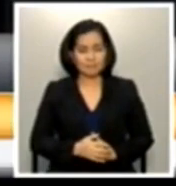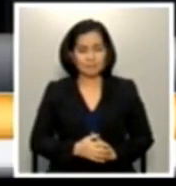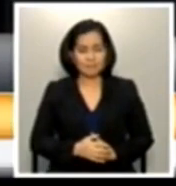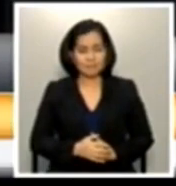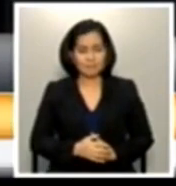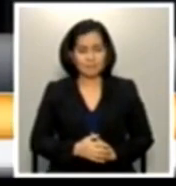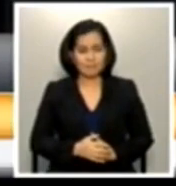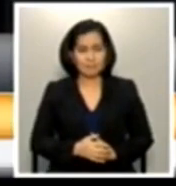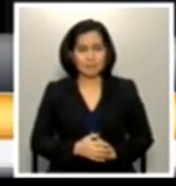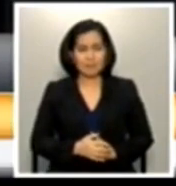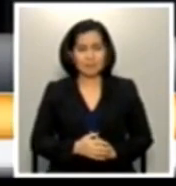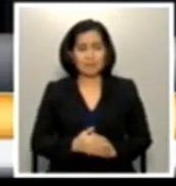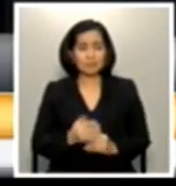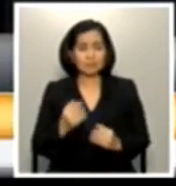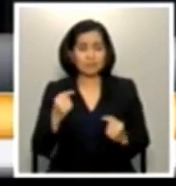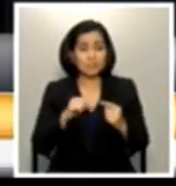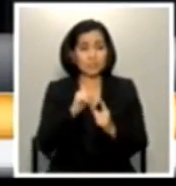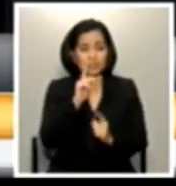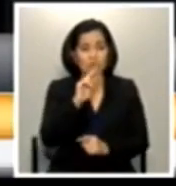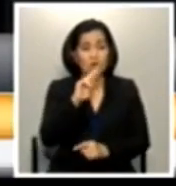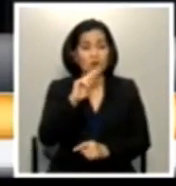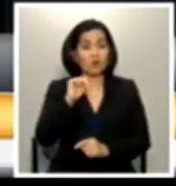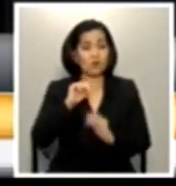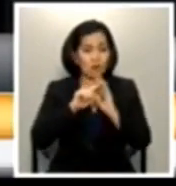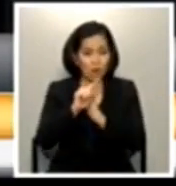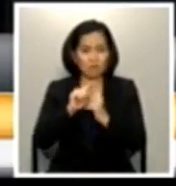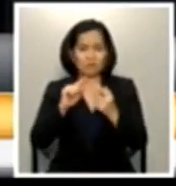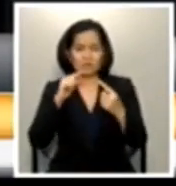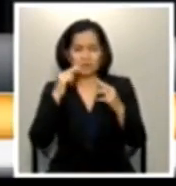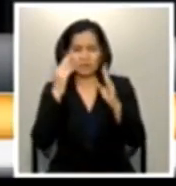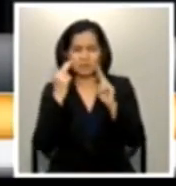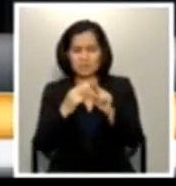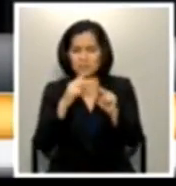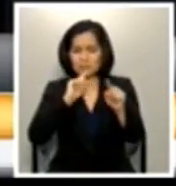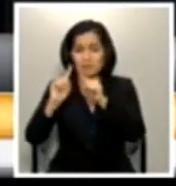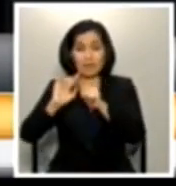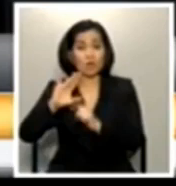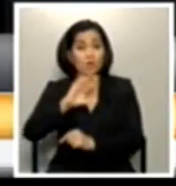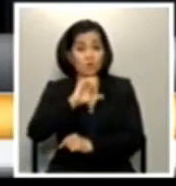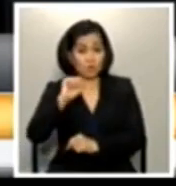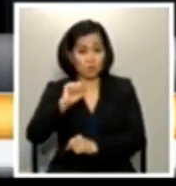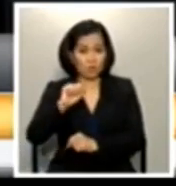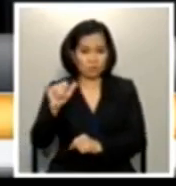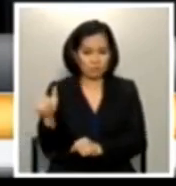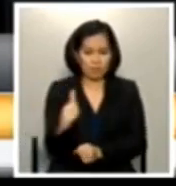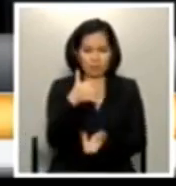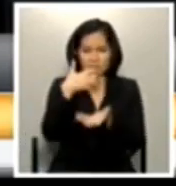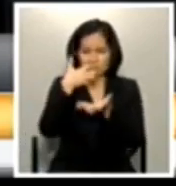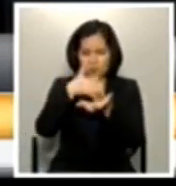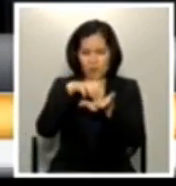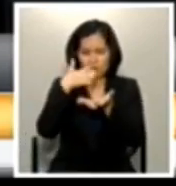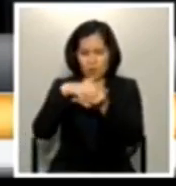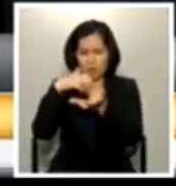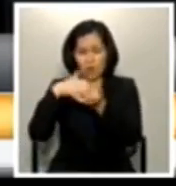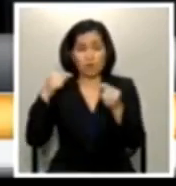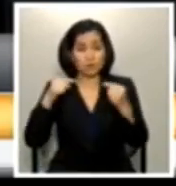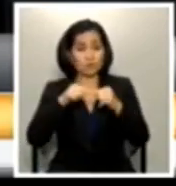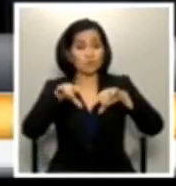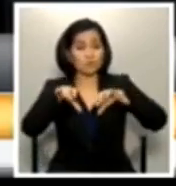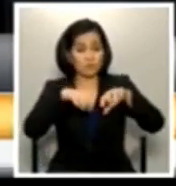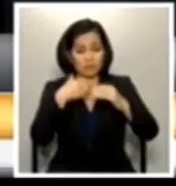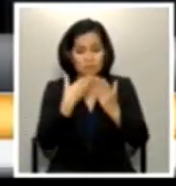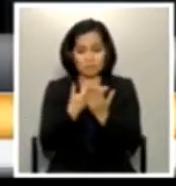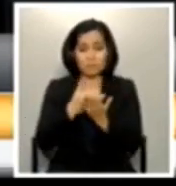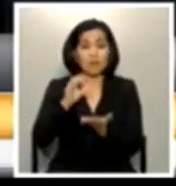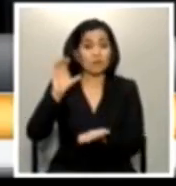านกรจติกวนิชท่านเกียรติสิทธิอมรนะครับแล้วก็หลายๆท่านนะครับได้อภิปรายเกี่ยวกับเรื่องของการบริหารจัดการกองทุน